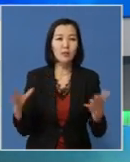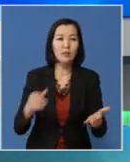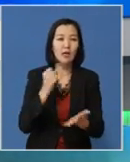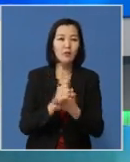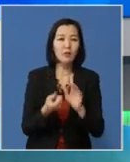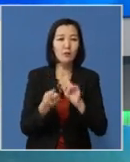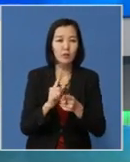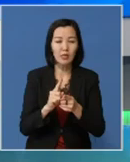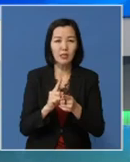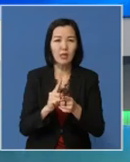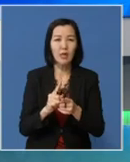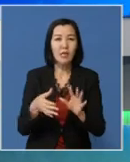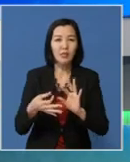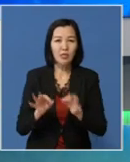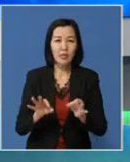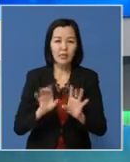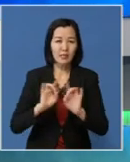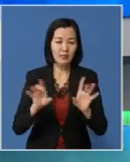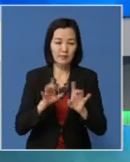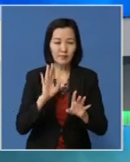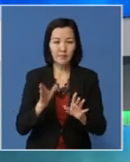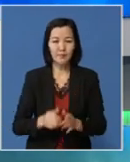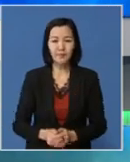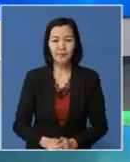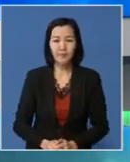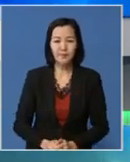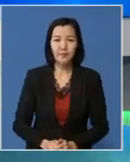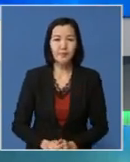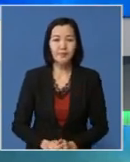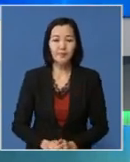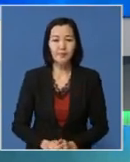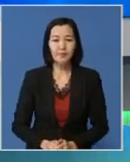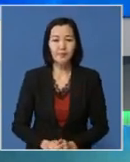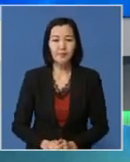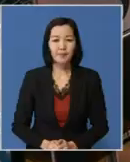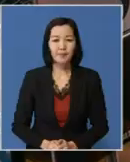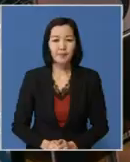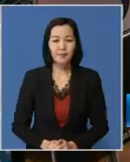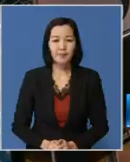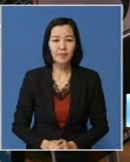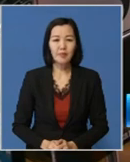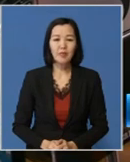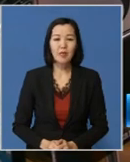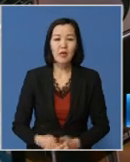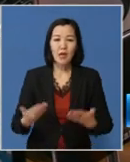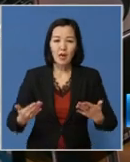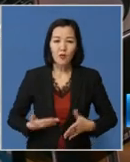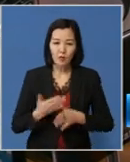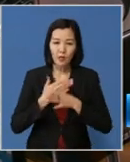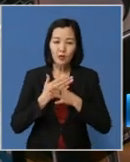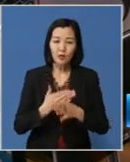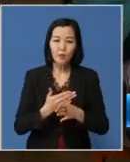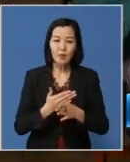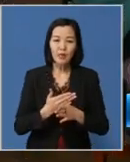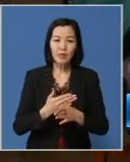өзгерді? Әріптесім Кәмшат Мұхамеджан мамандармен тілдесіп қайтты. Сюжет көрейік. Атаулы әлеуметтік көмек сезде